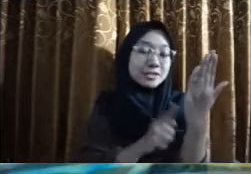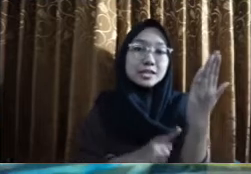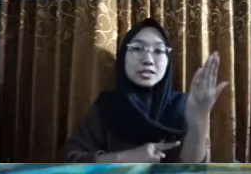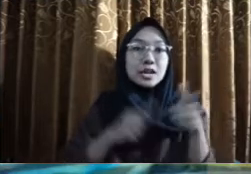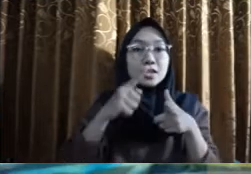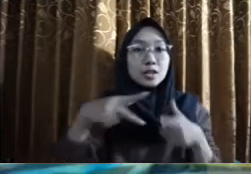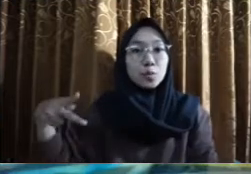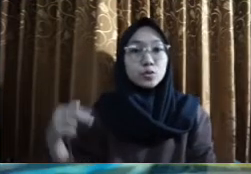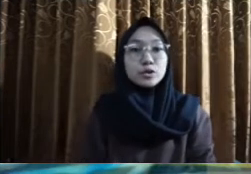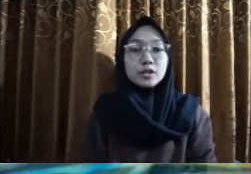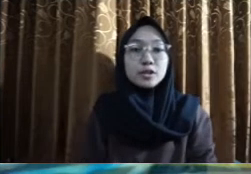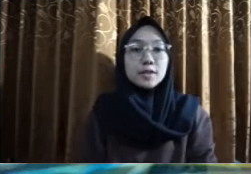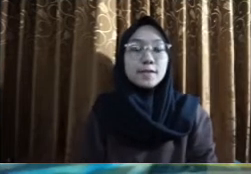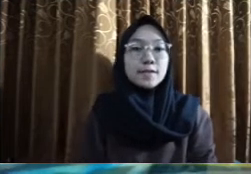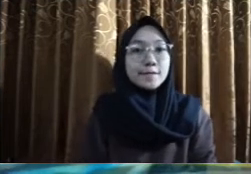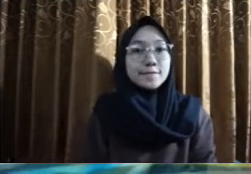ataupun